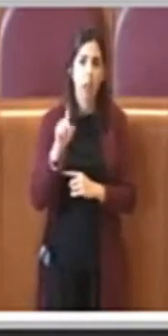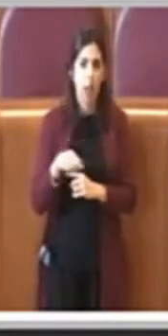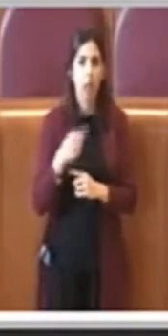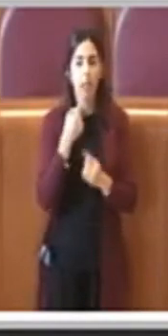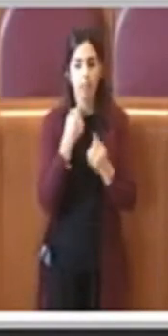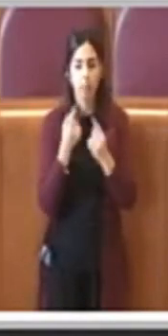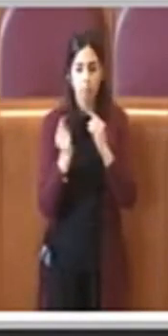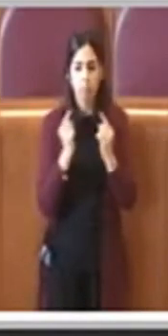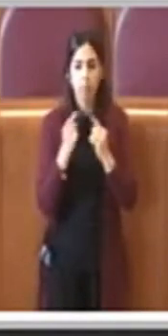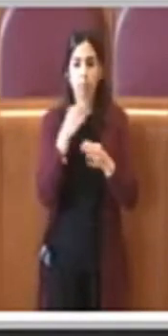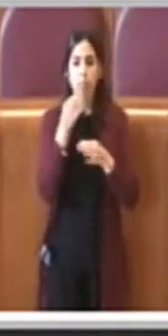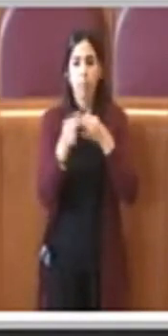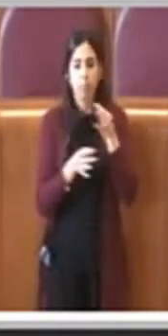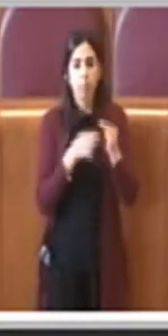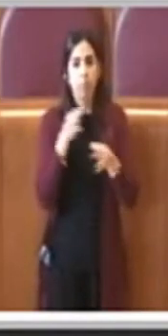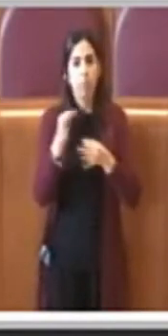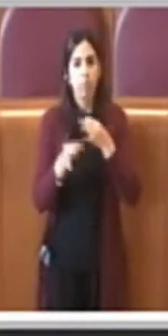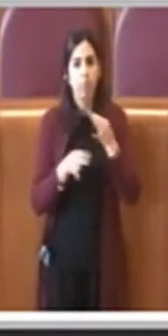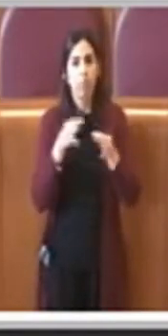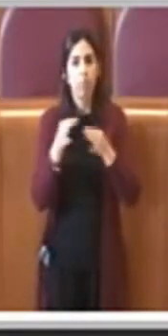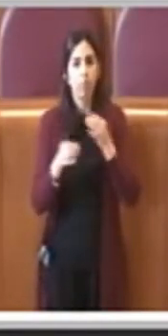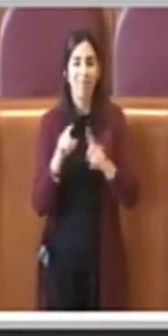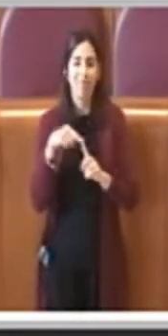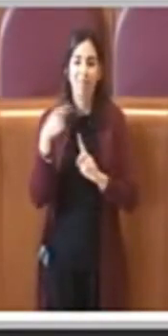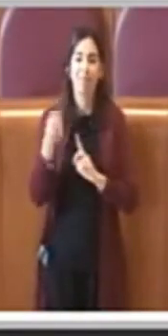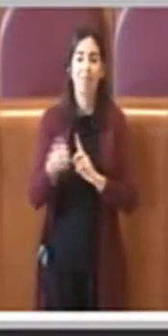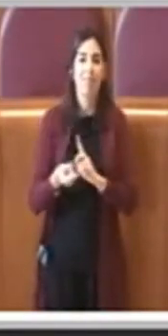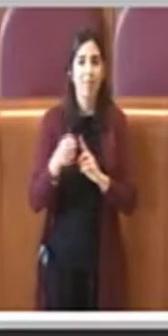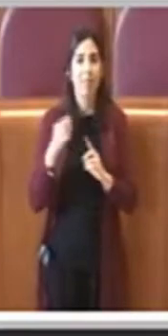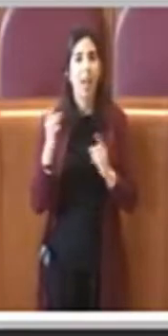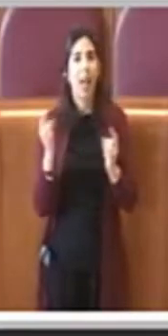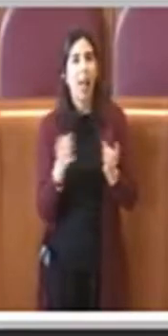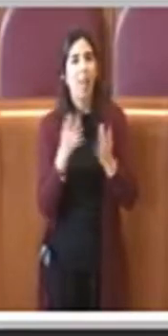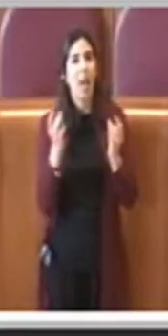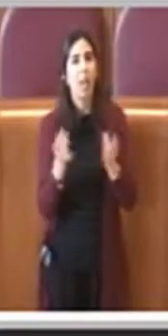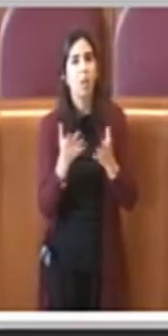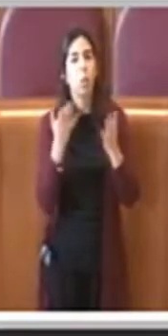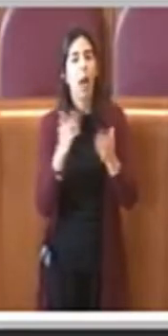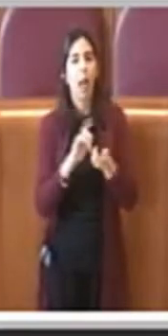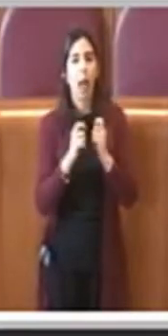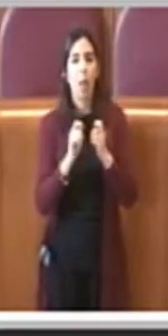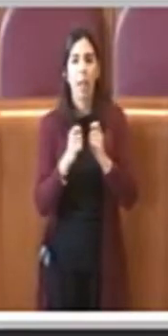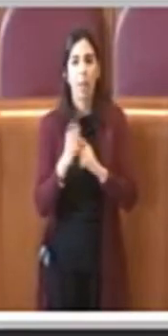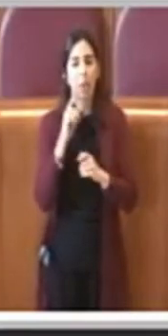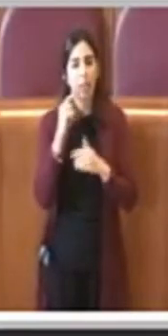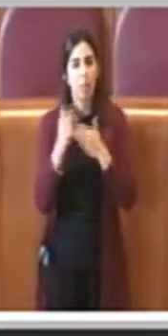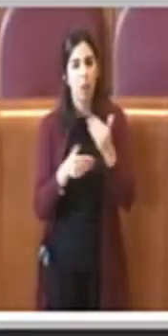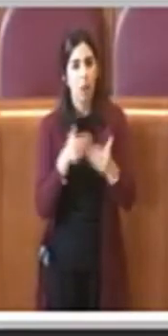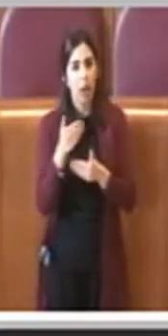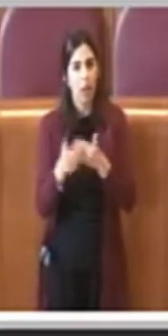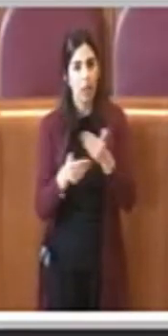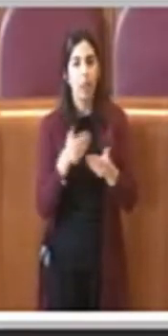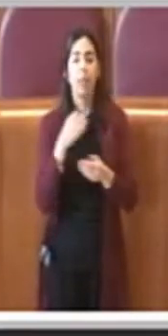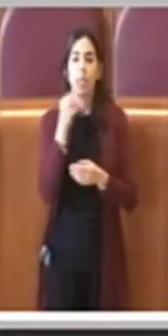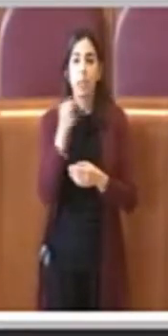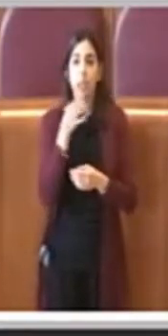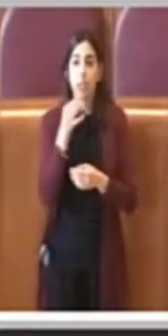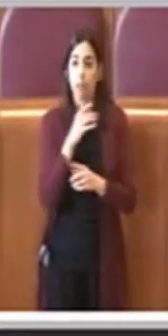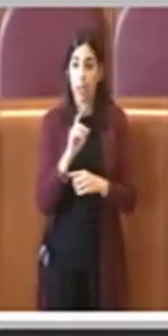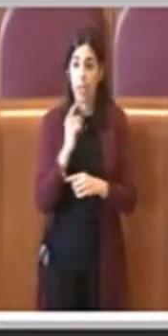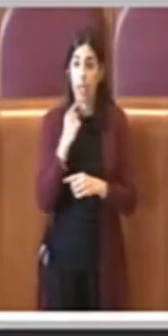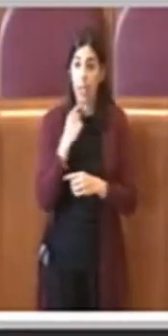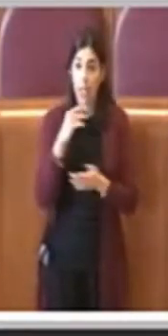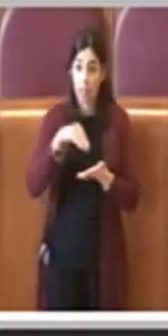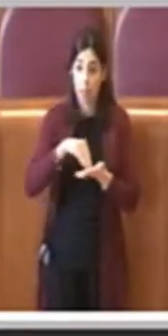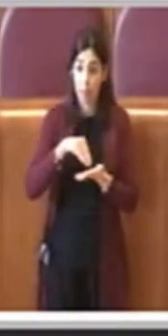discusso quelli che sarebbero stati poi eventuali emendamenti migliorativi, quindi c'è stata per tutti i